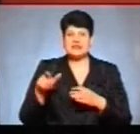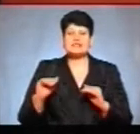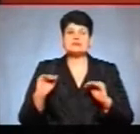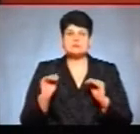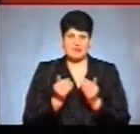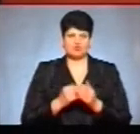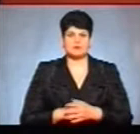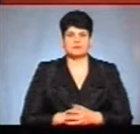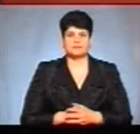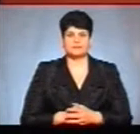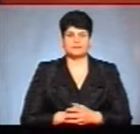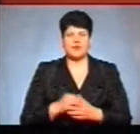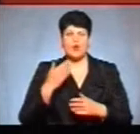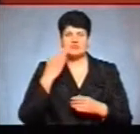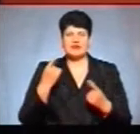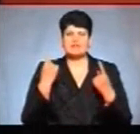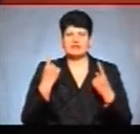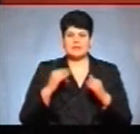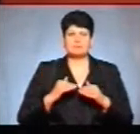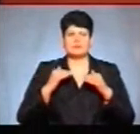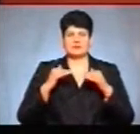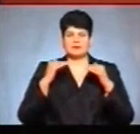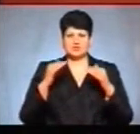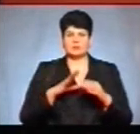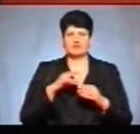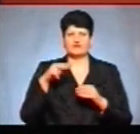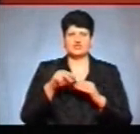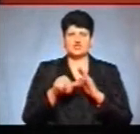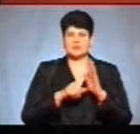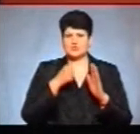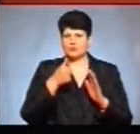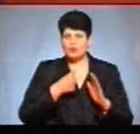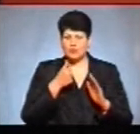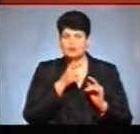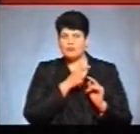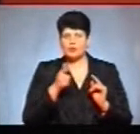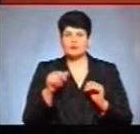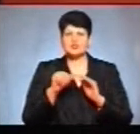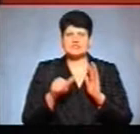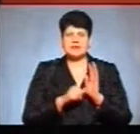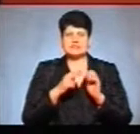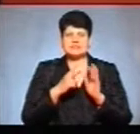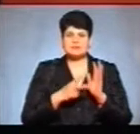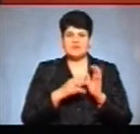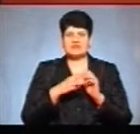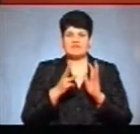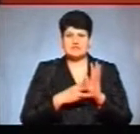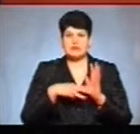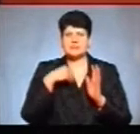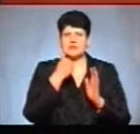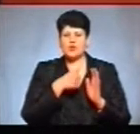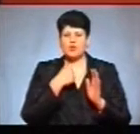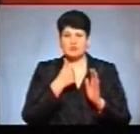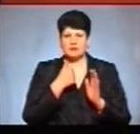зменшується. Останнє велике підвищення тарифів було в 2016 році. Протягом 16, 17, 18 років,